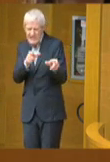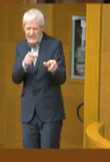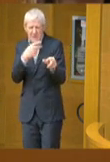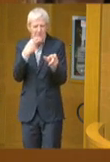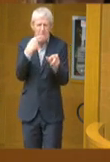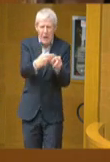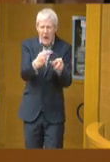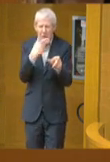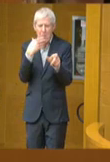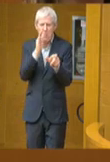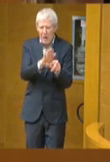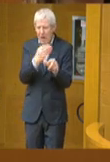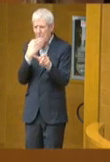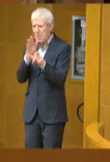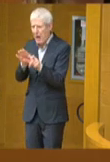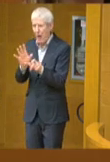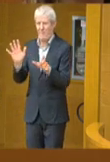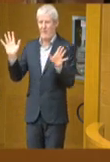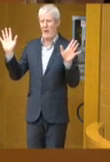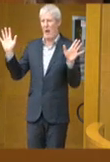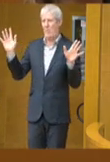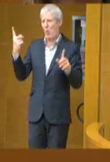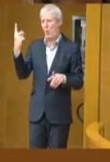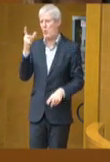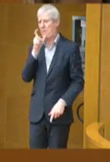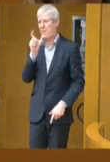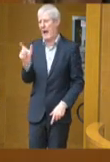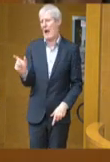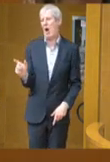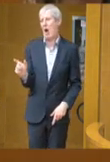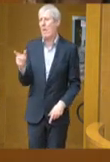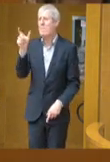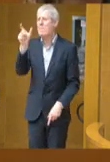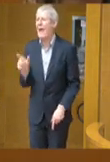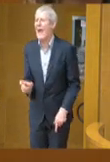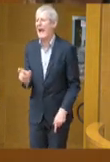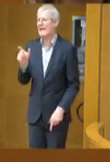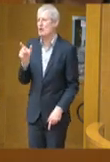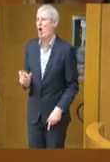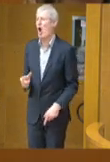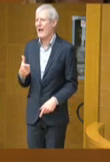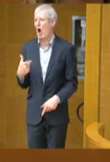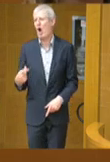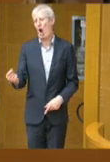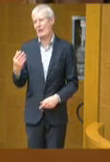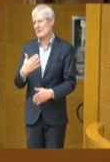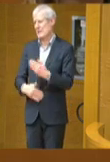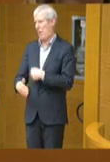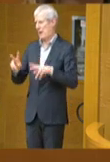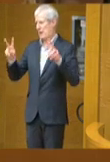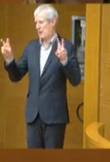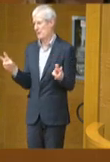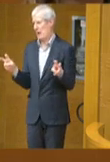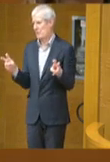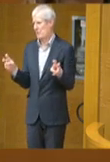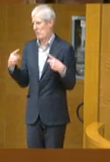disabilità, adottando finalmente l'unico termine che è persona con disabilità, dove l'accezione sul termine persona. E